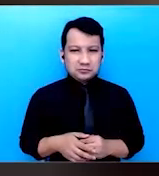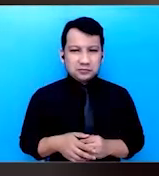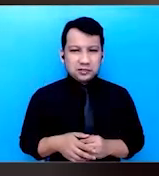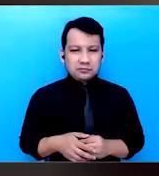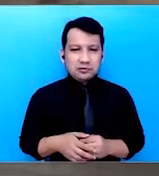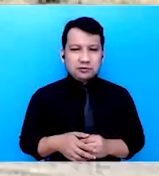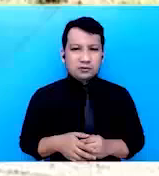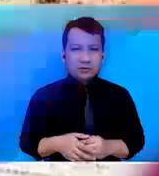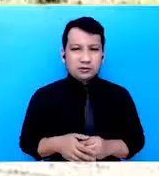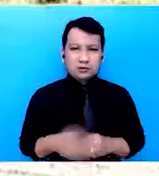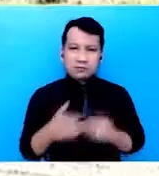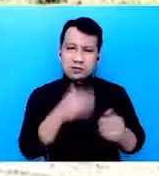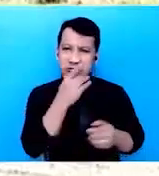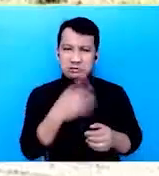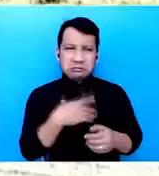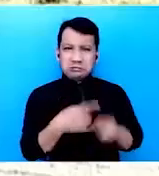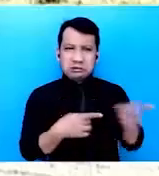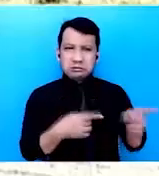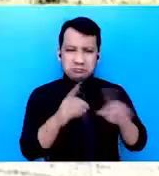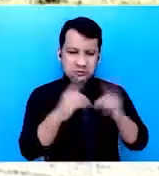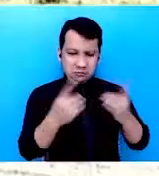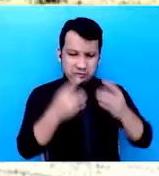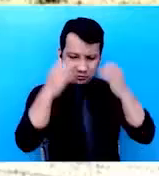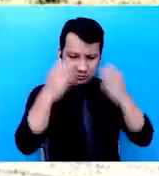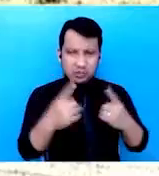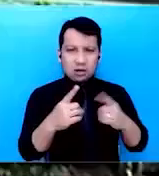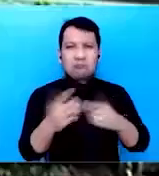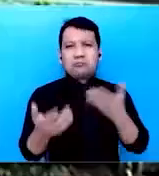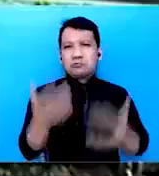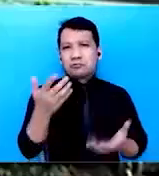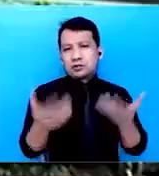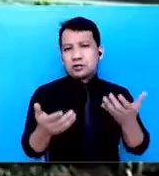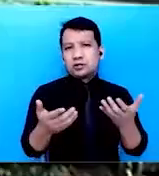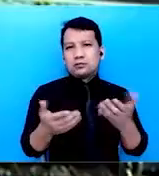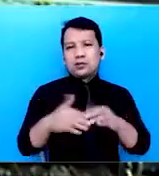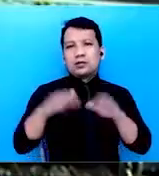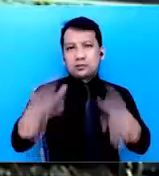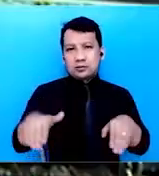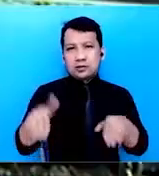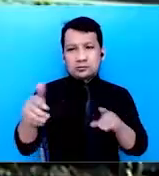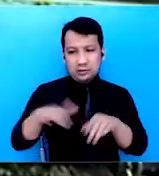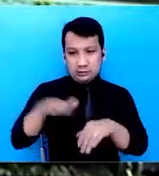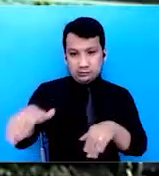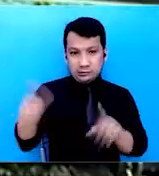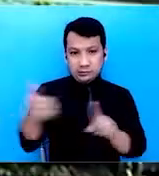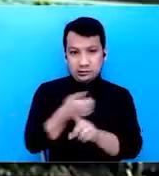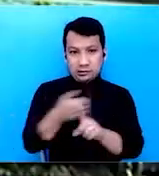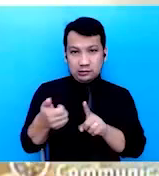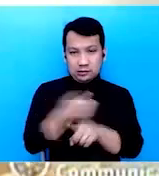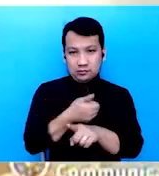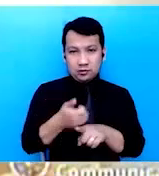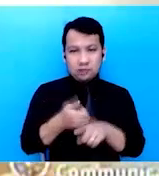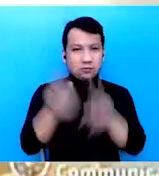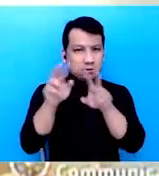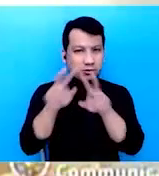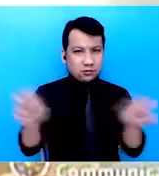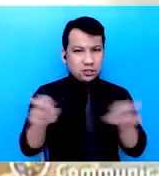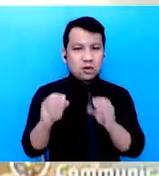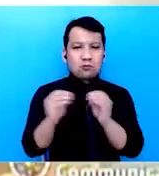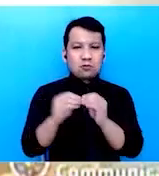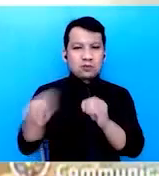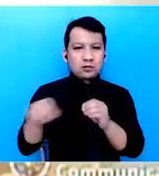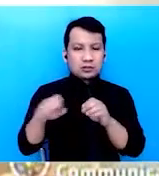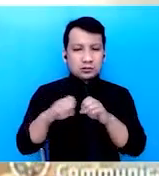Hindi yan nagustuhan ng DepEd dahil potensyal na kaso raw ito ng child abuse. Pinaiimbestigahan na ni